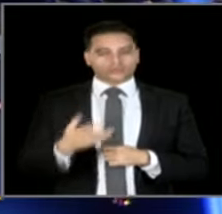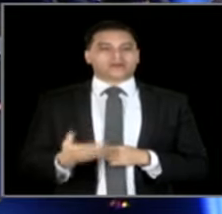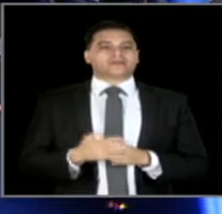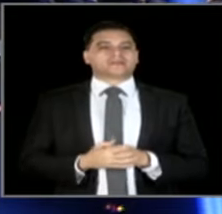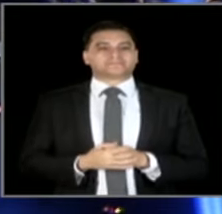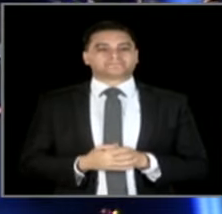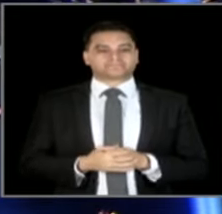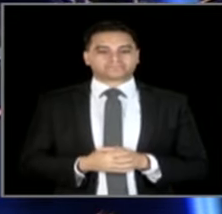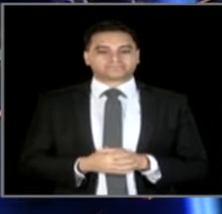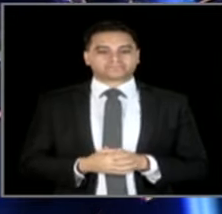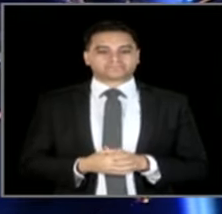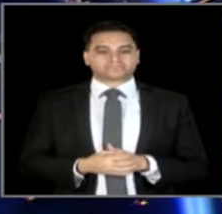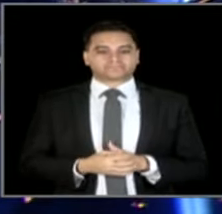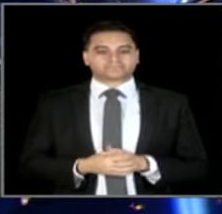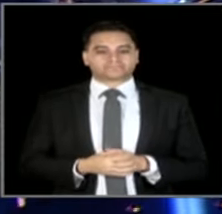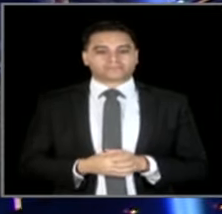هو: